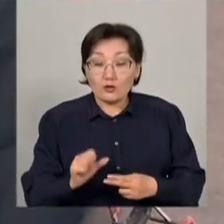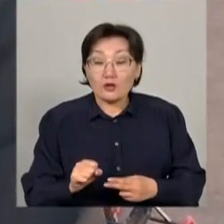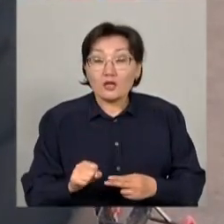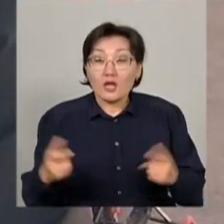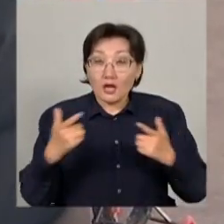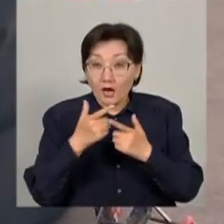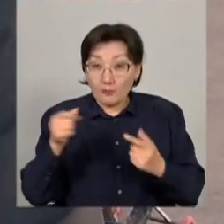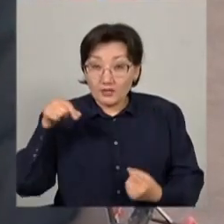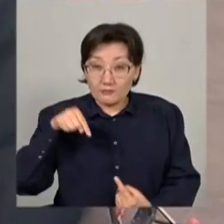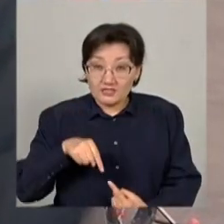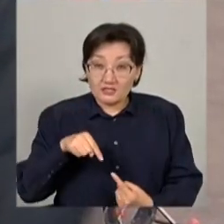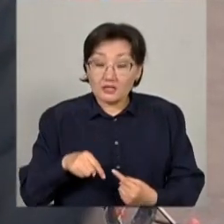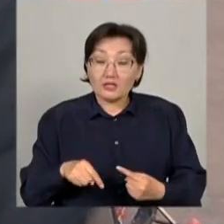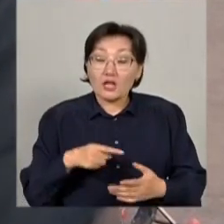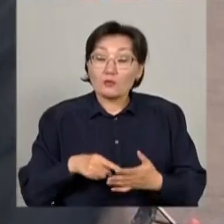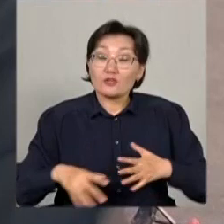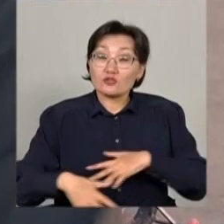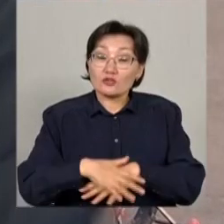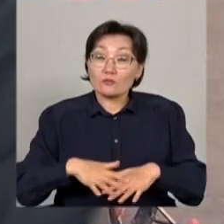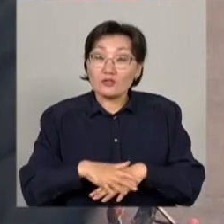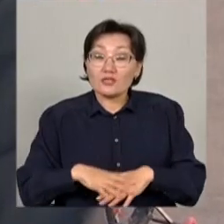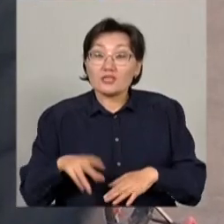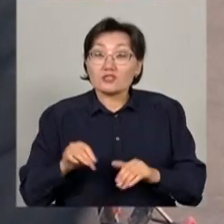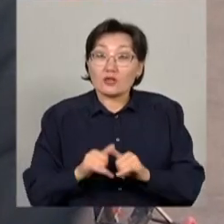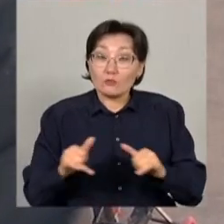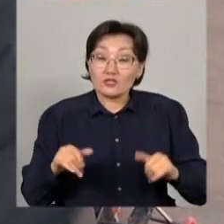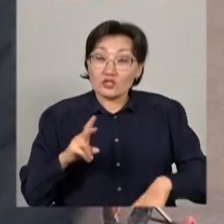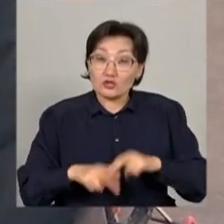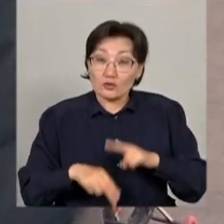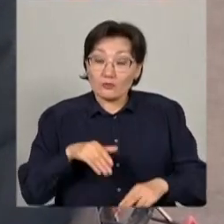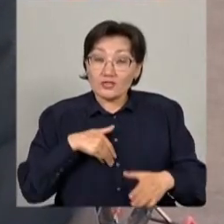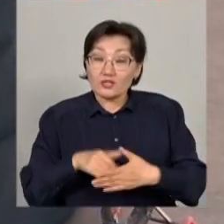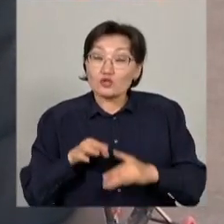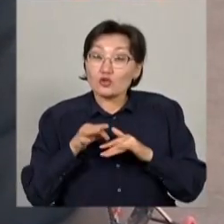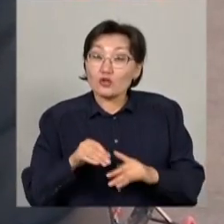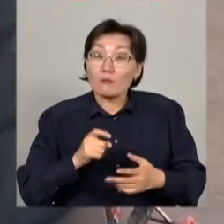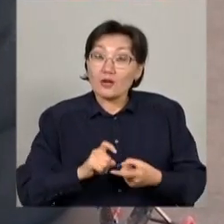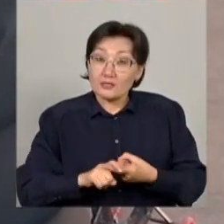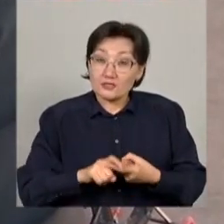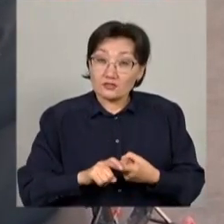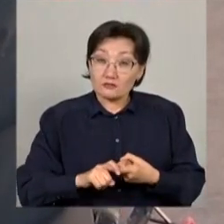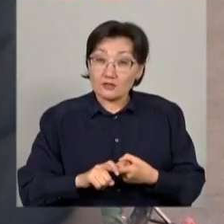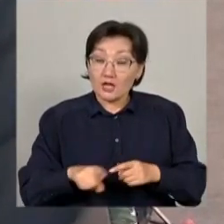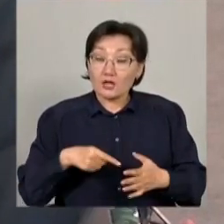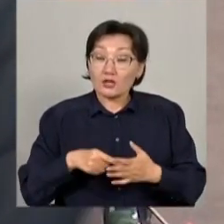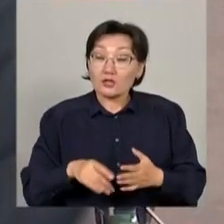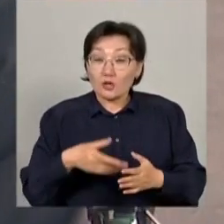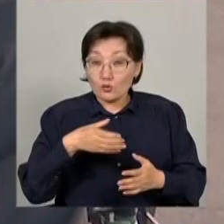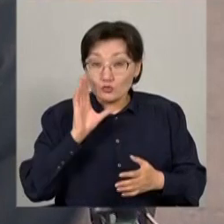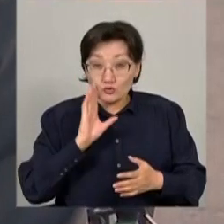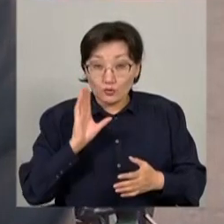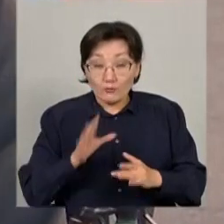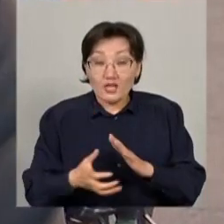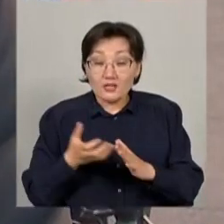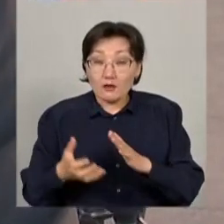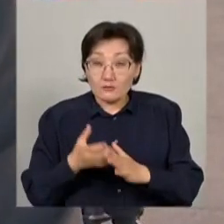хабарламасы бойынша қала халқының саны күрт өсуде және құрылыс қарқынды жүруіне байланысты қалада су